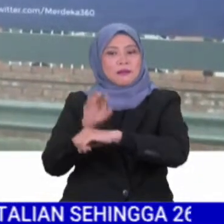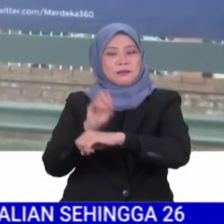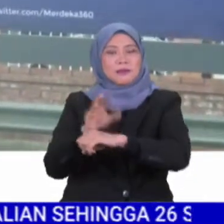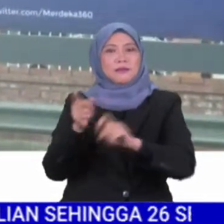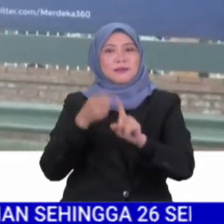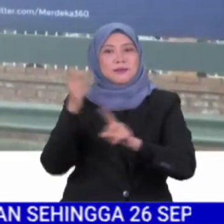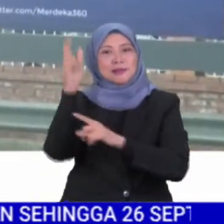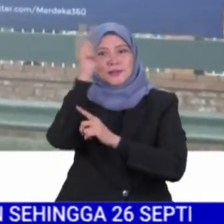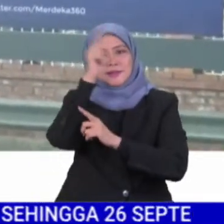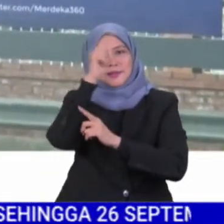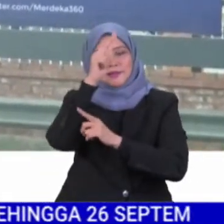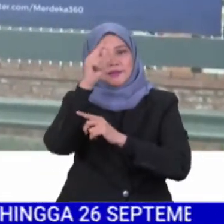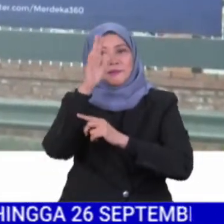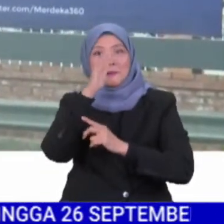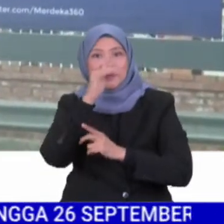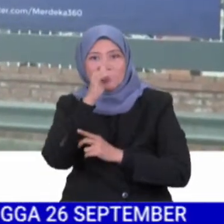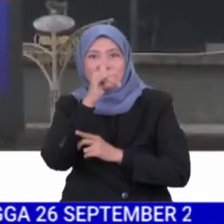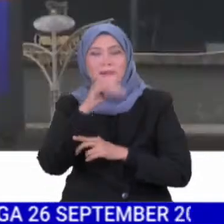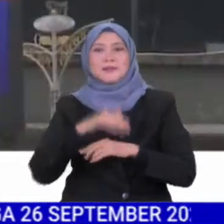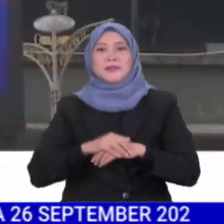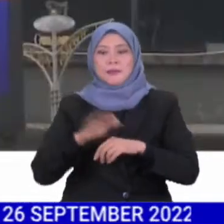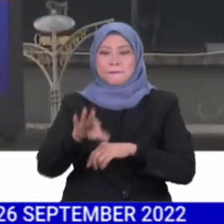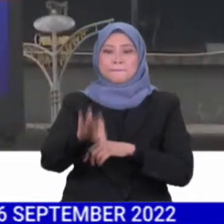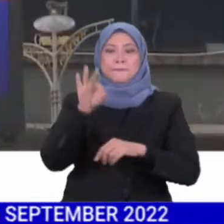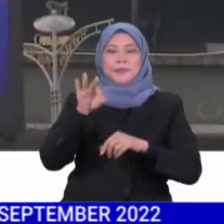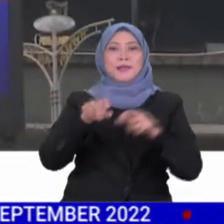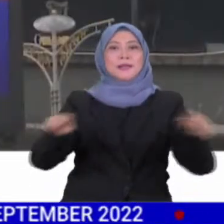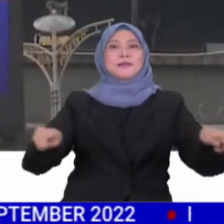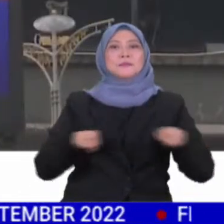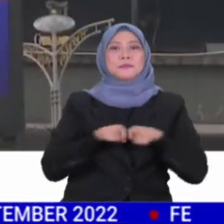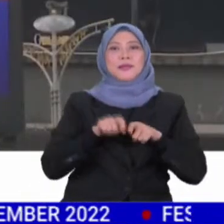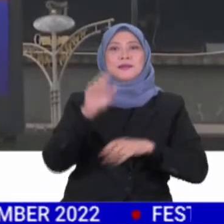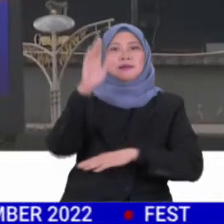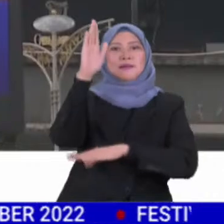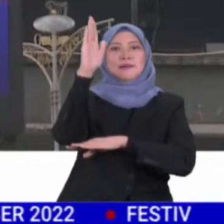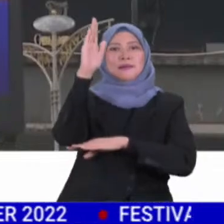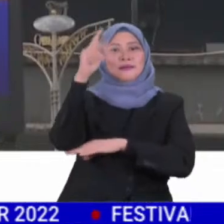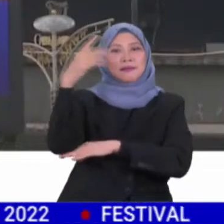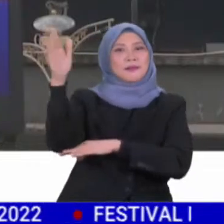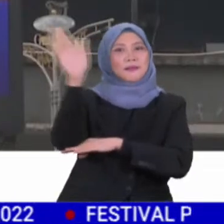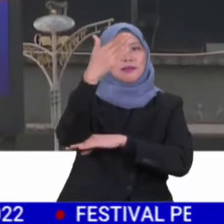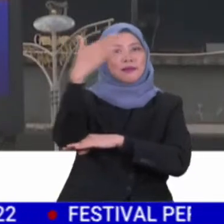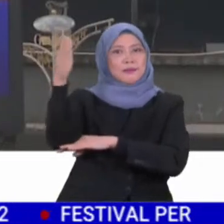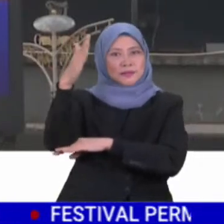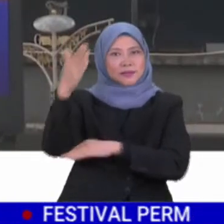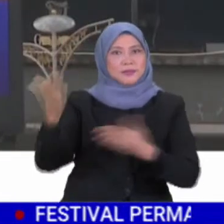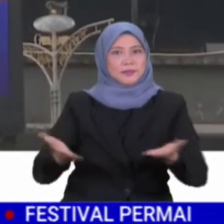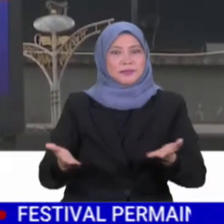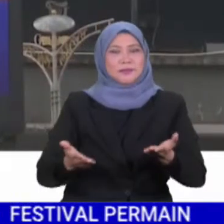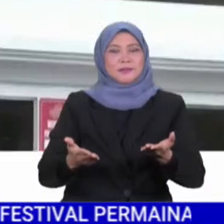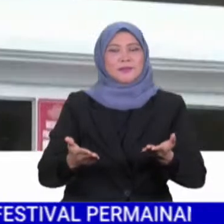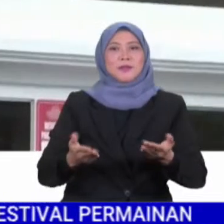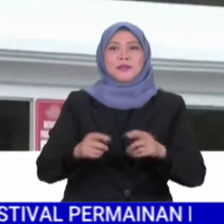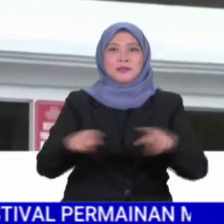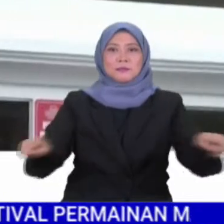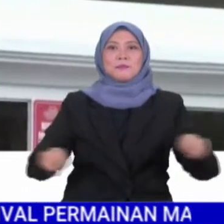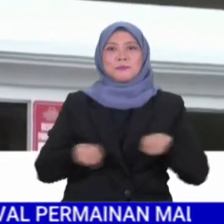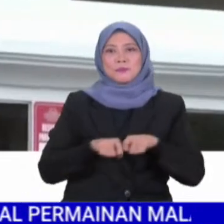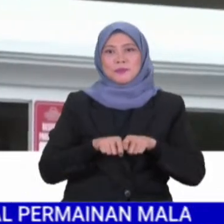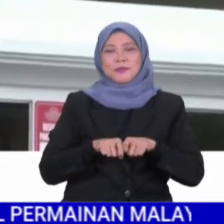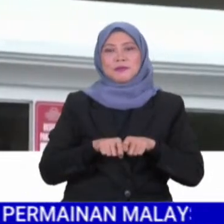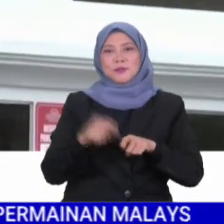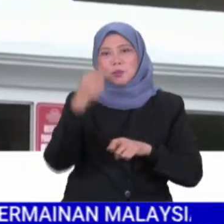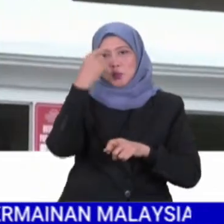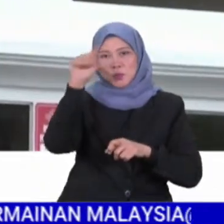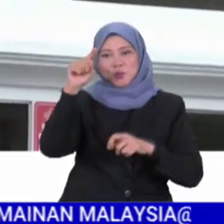kerajaan negeri Melaka juga, kita memilih lokasi dataran memorial pengisytiharan kemerdekaan sebagai tempat ataupun